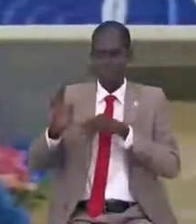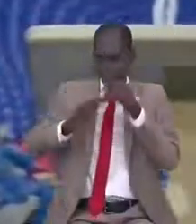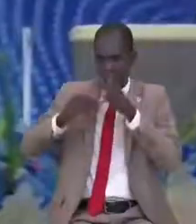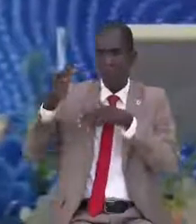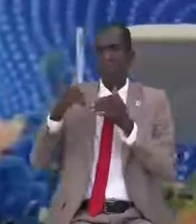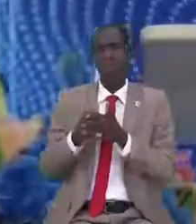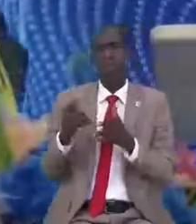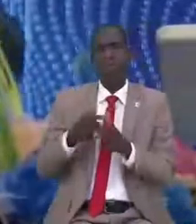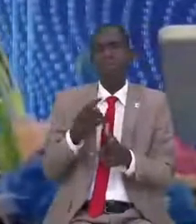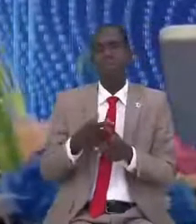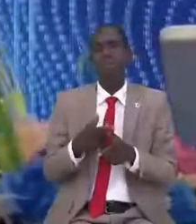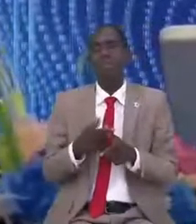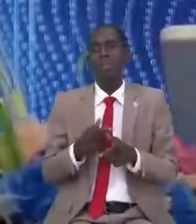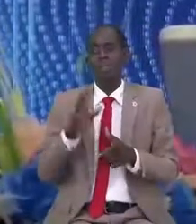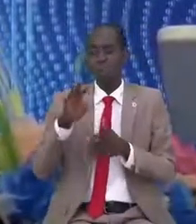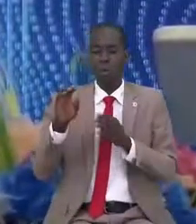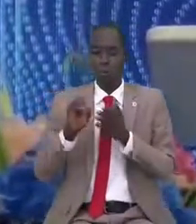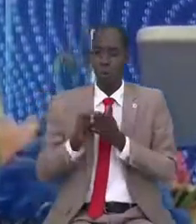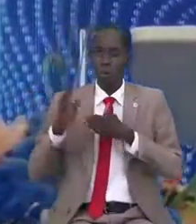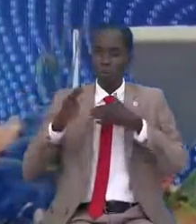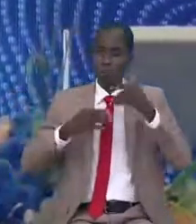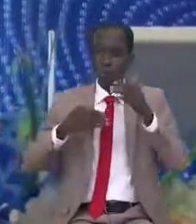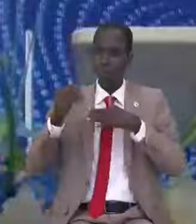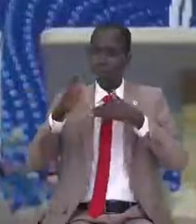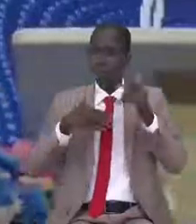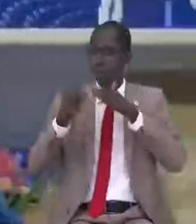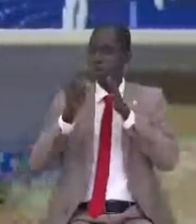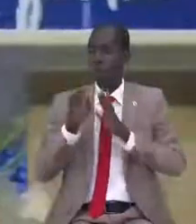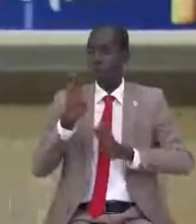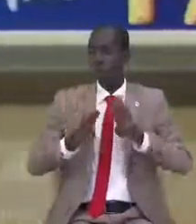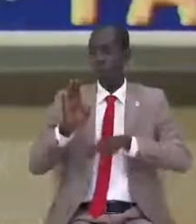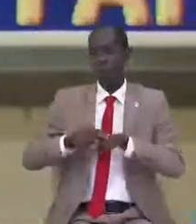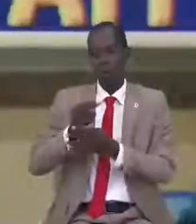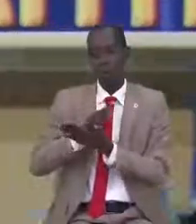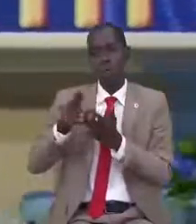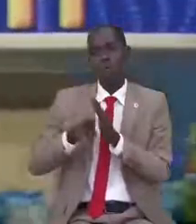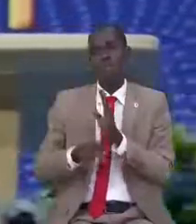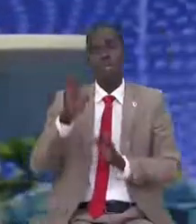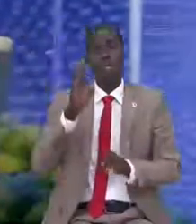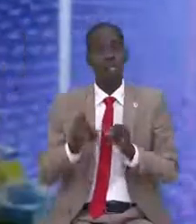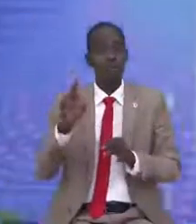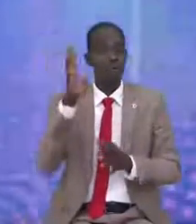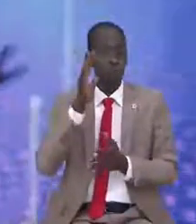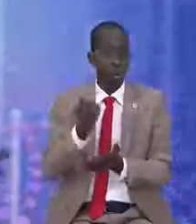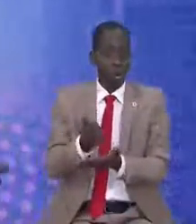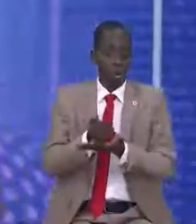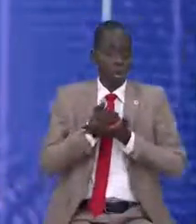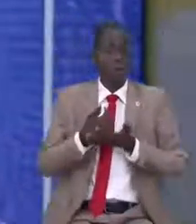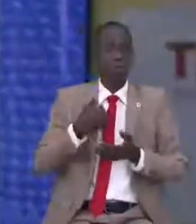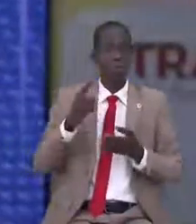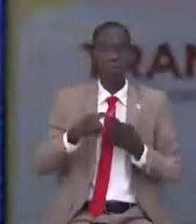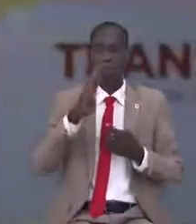Il faut fonder, baser ton comportement sur la sainteté. Si tu vas m'aider à être